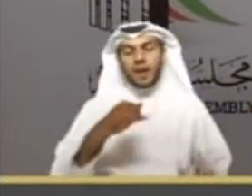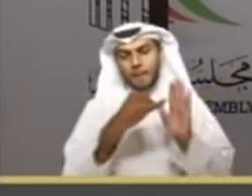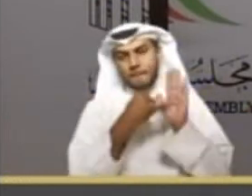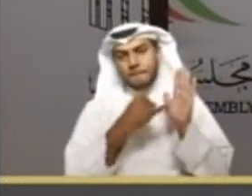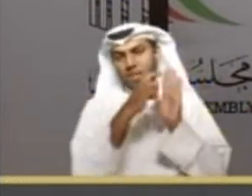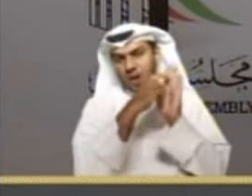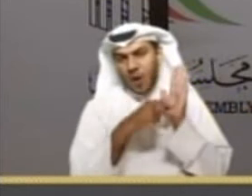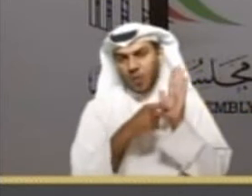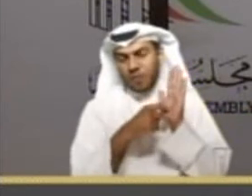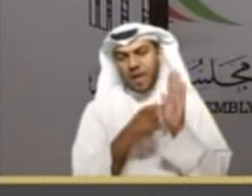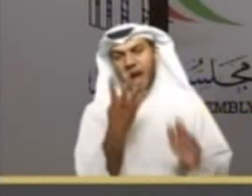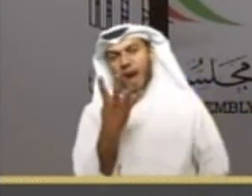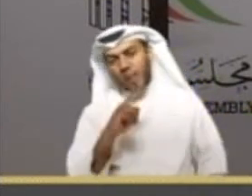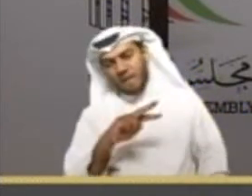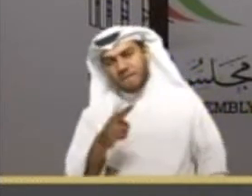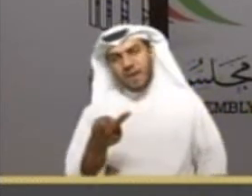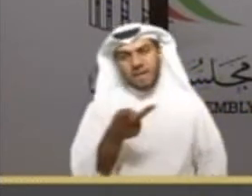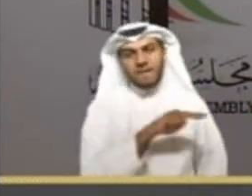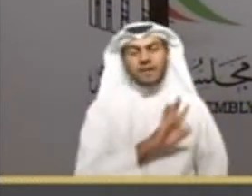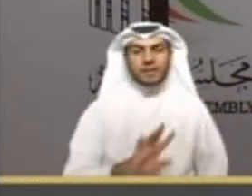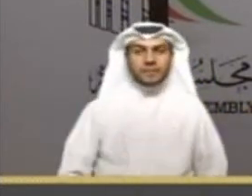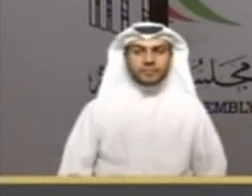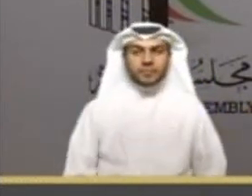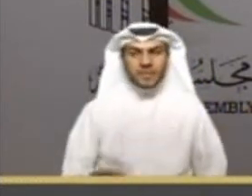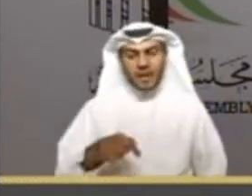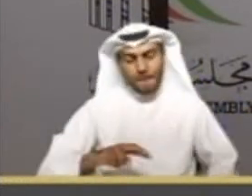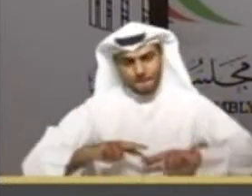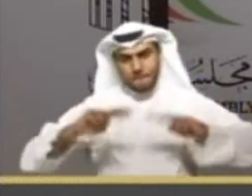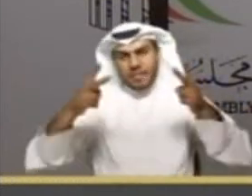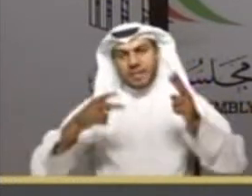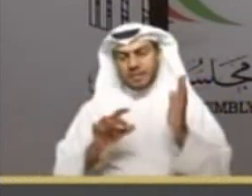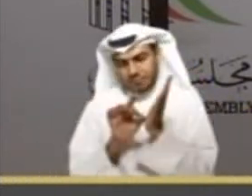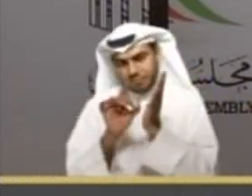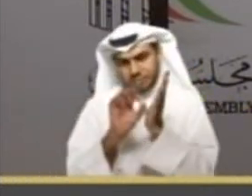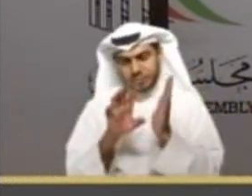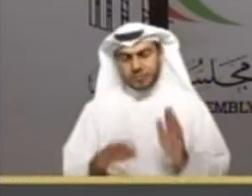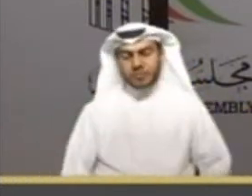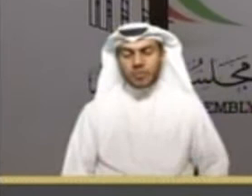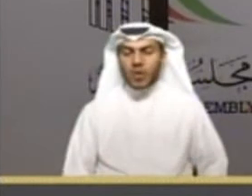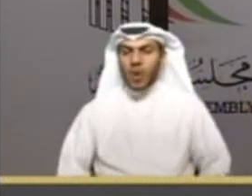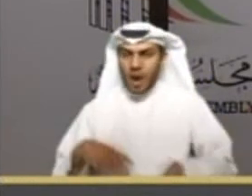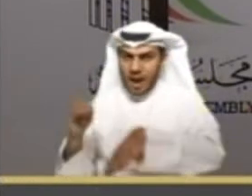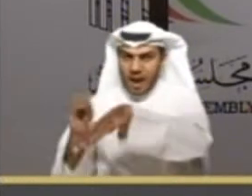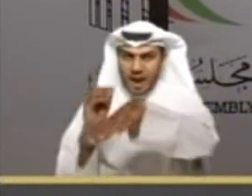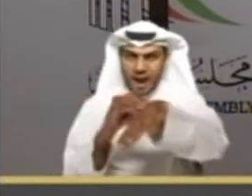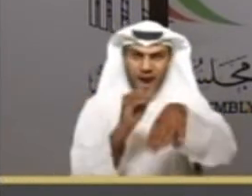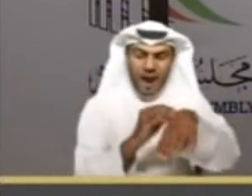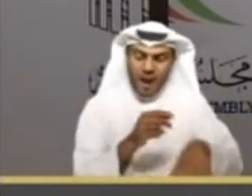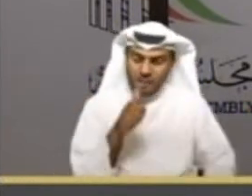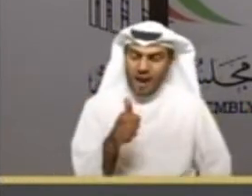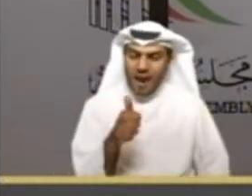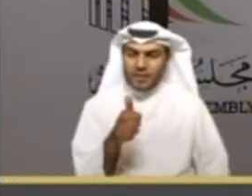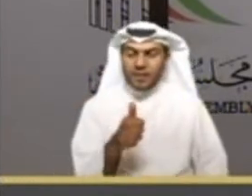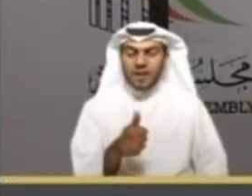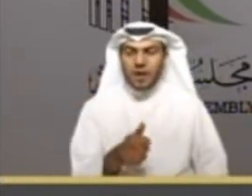الفارق هناك 4 مواد احنا استبدلناها، فالإخوان يريدون ان يكونون